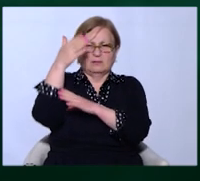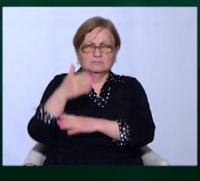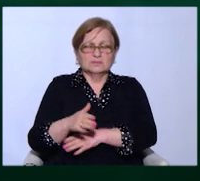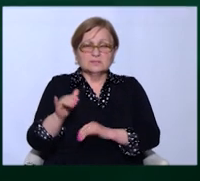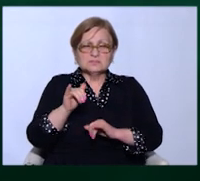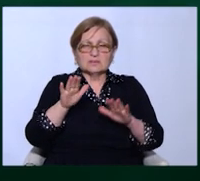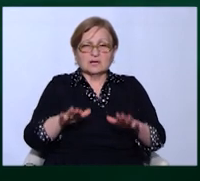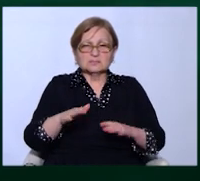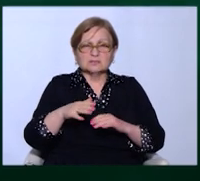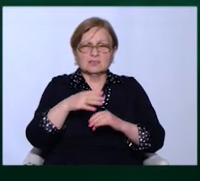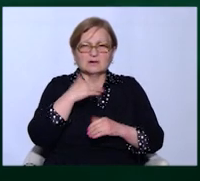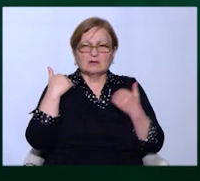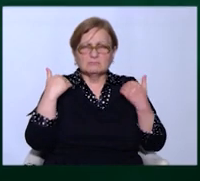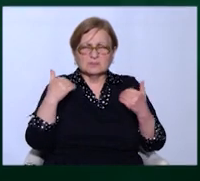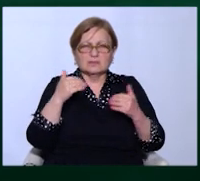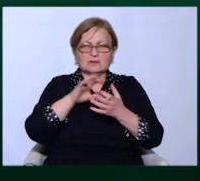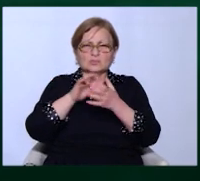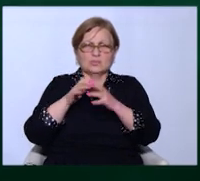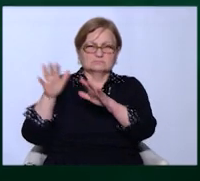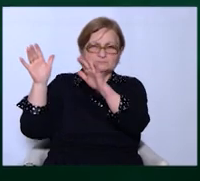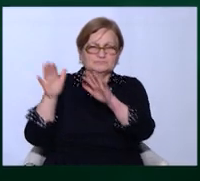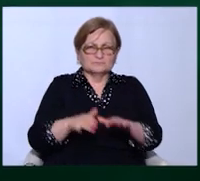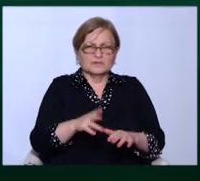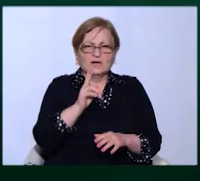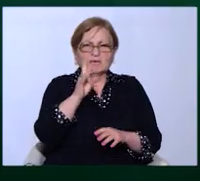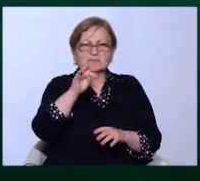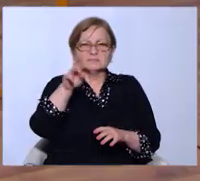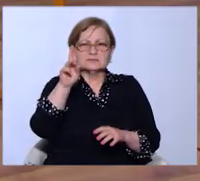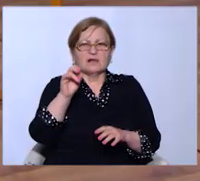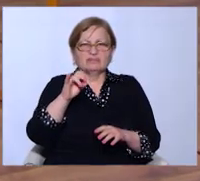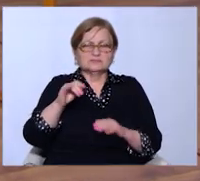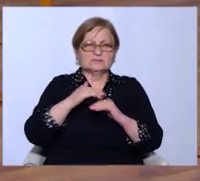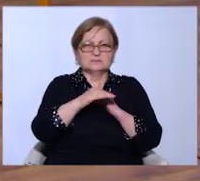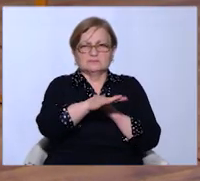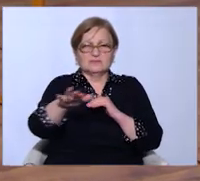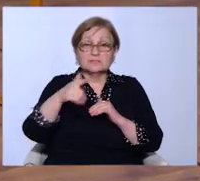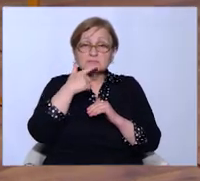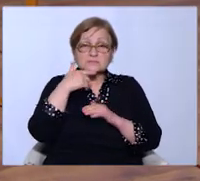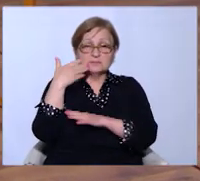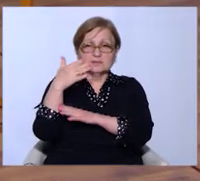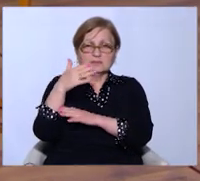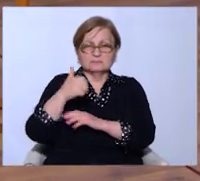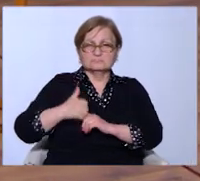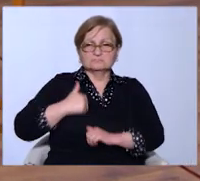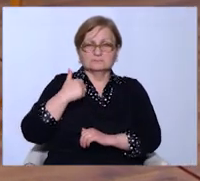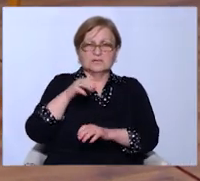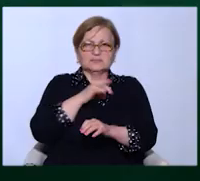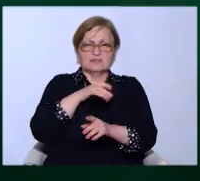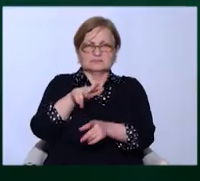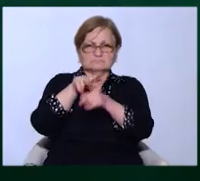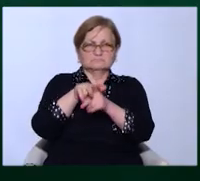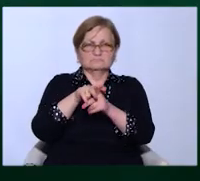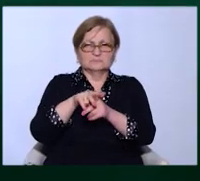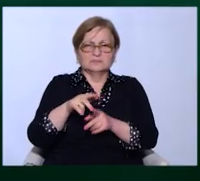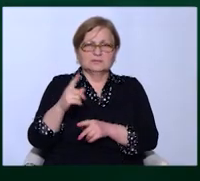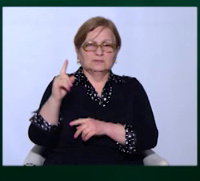სად გმირთა სისხლით ნაპოხიერი თოვს დაეფარა კრწანისის ველი, წითელი დროშით, მოღერილ ყელით, თეთრ